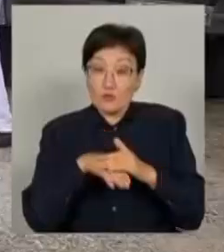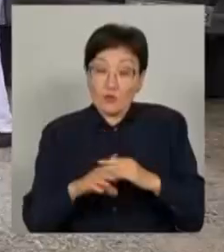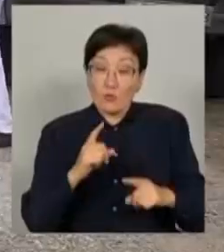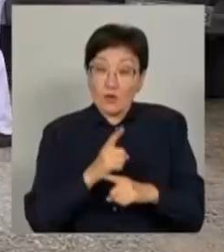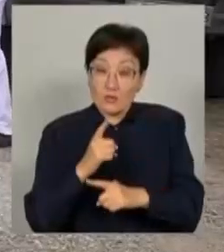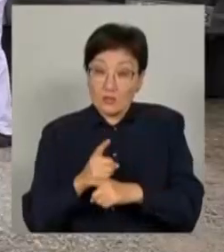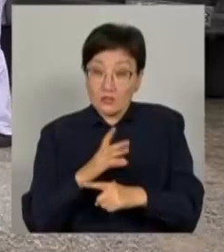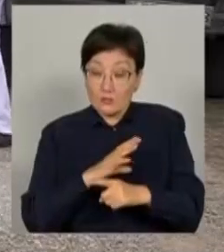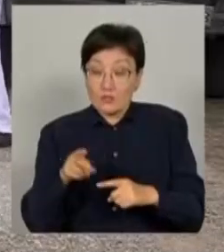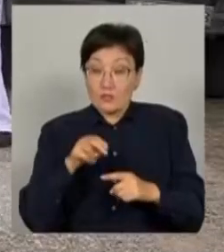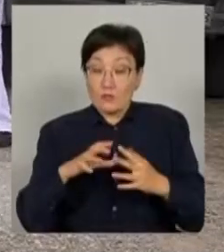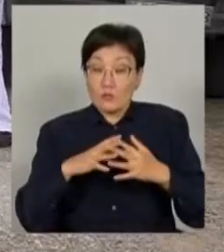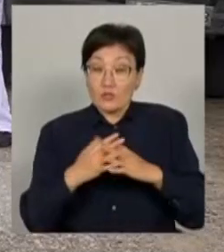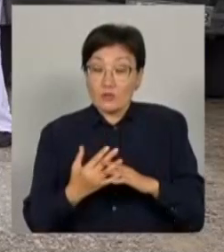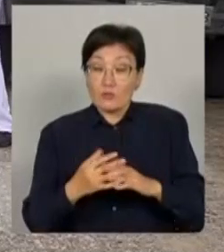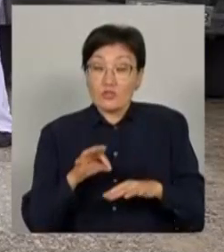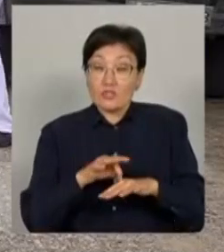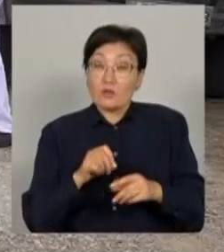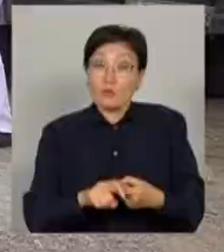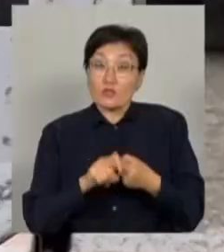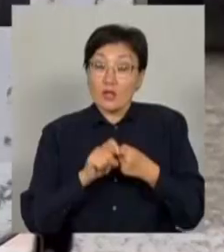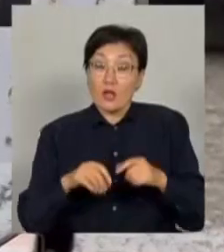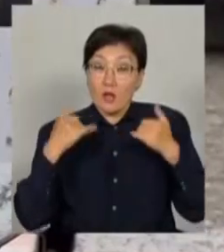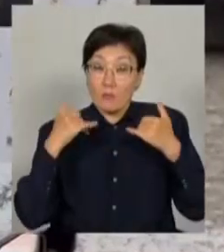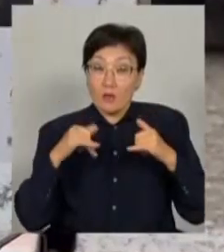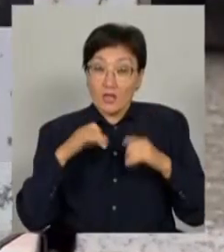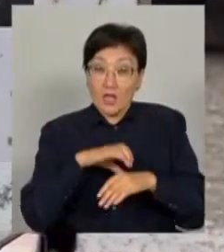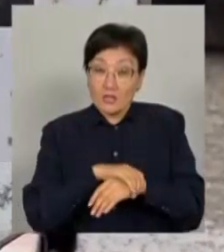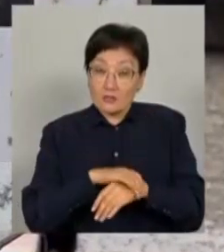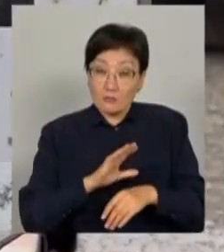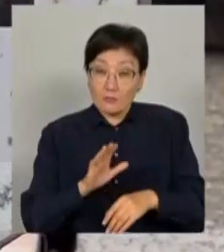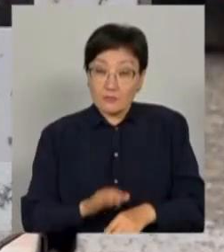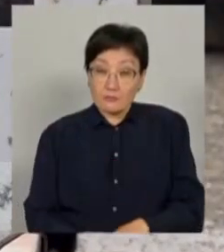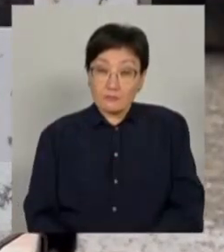қойылды. Сондай-ақ елді мекенде ауру жұқтырған мал анықталмапты.